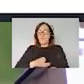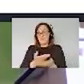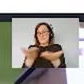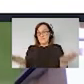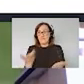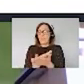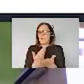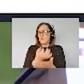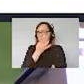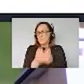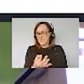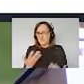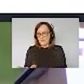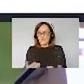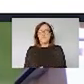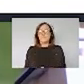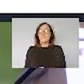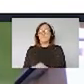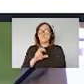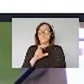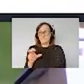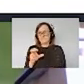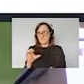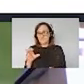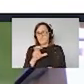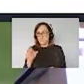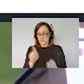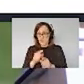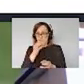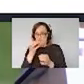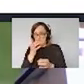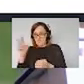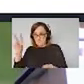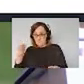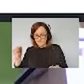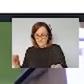Bo tak naprawdę... Czytam też od razu z czatu od Państwa.